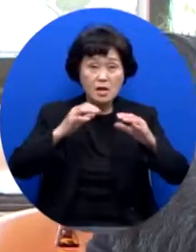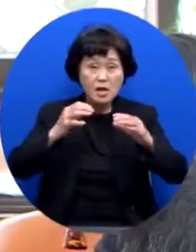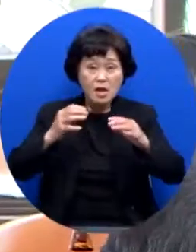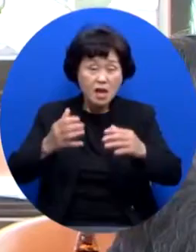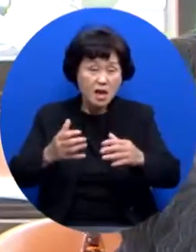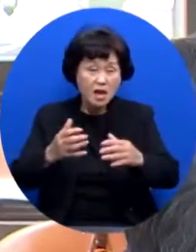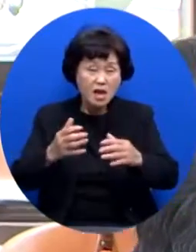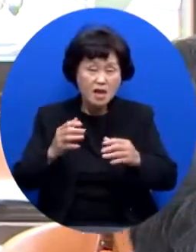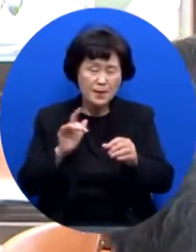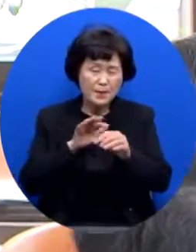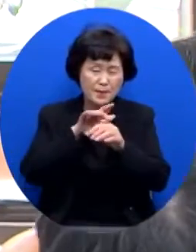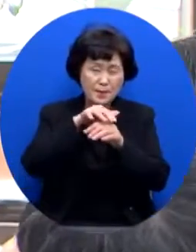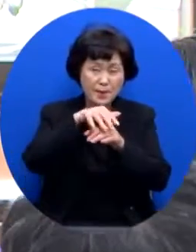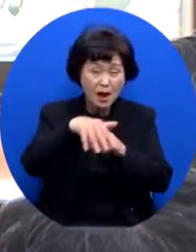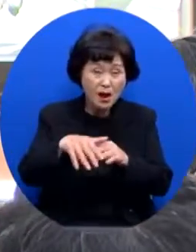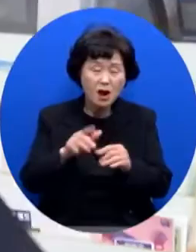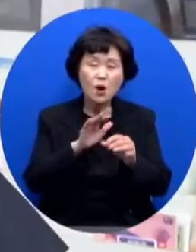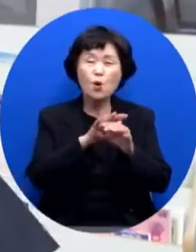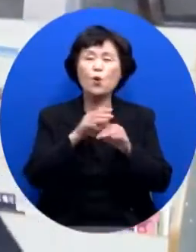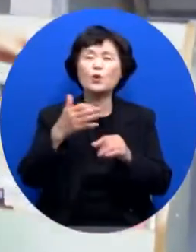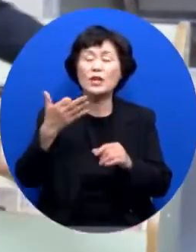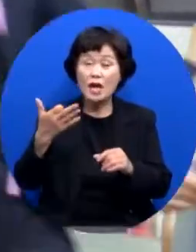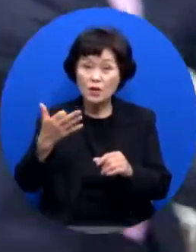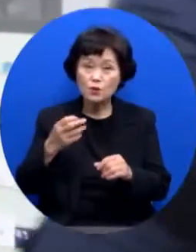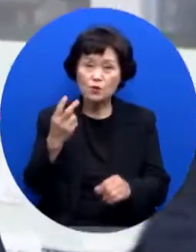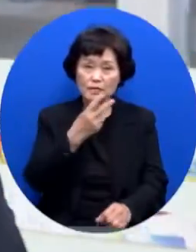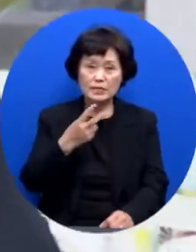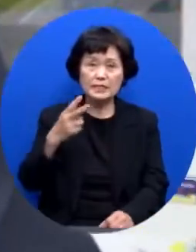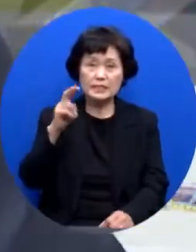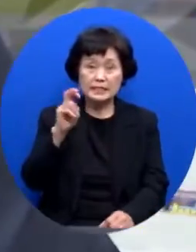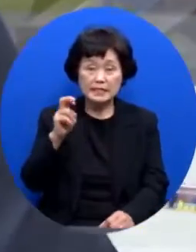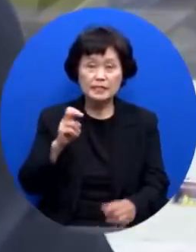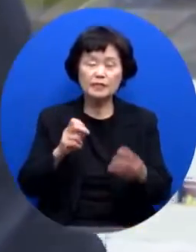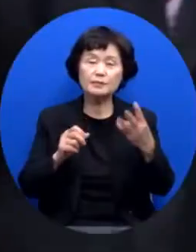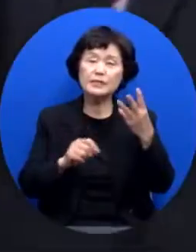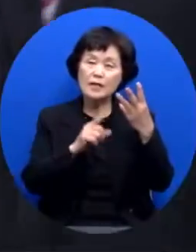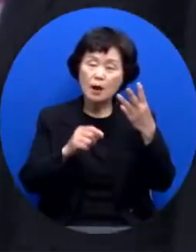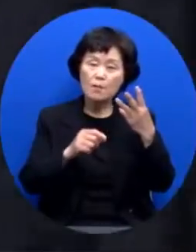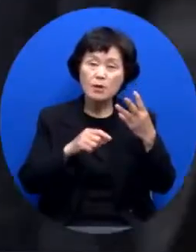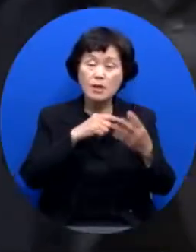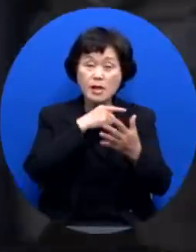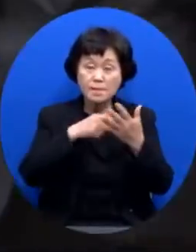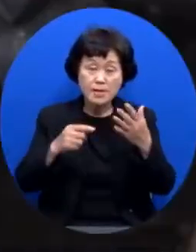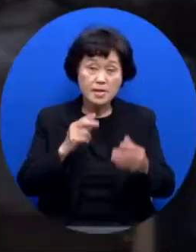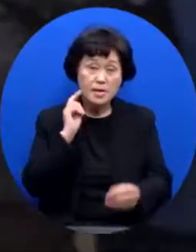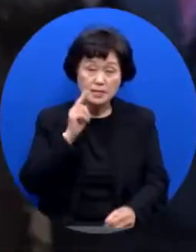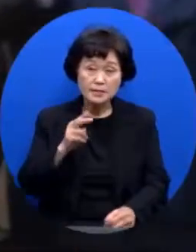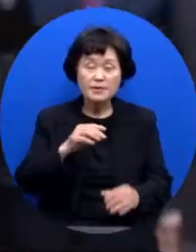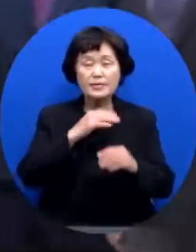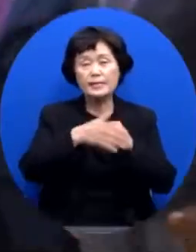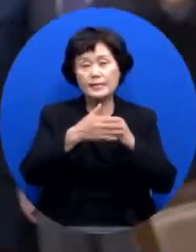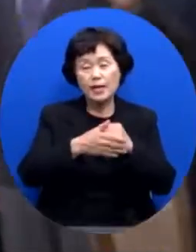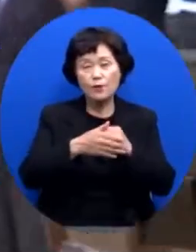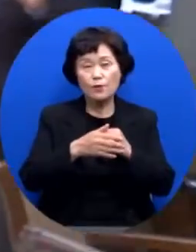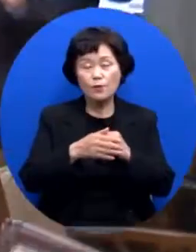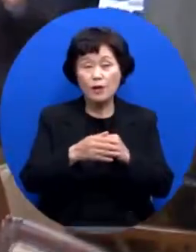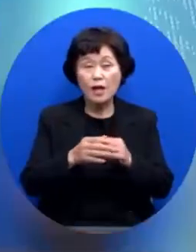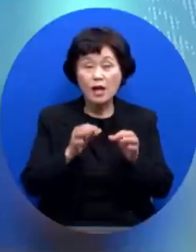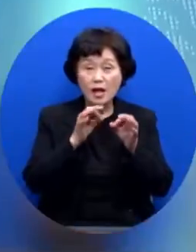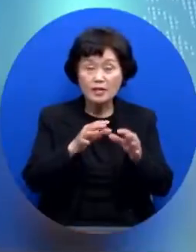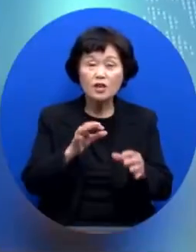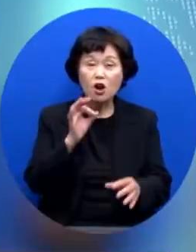강타한 코로나19 확산 초기였던 2020년 3월, 피해가 가장 컸던 대구에 성금을 전달한 것을